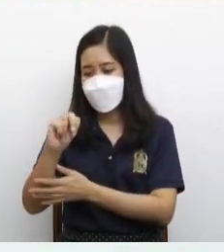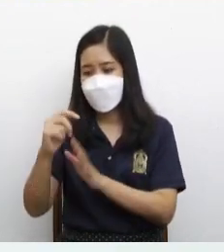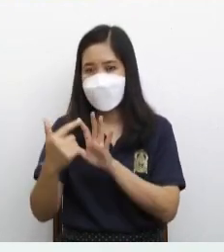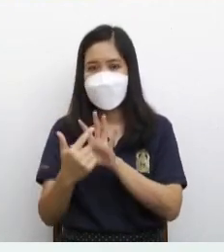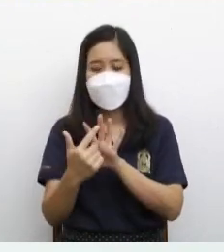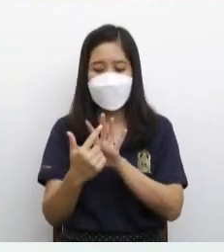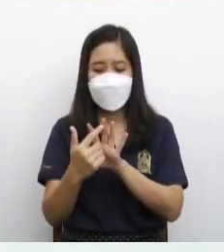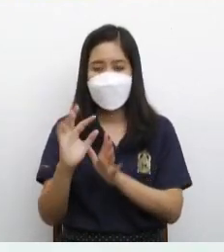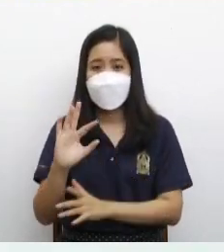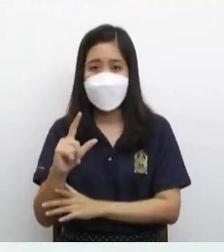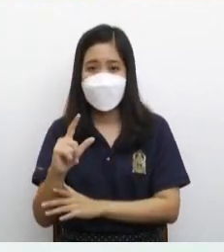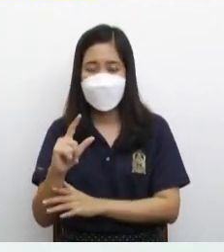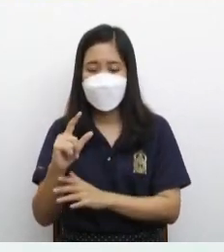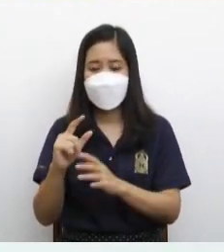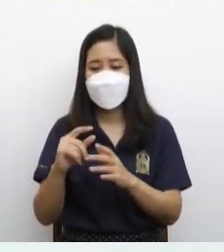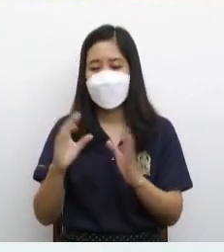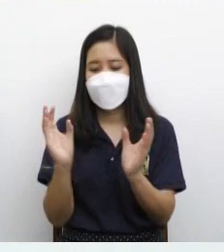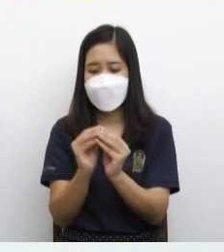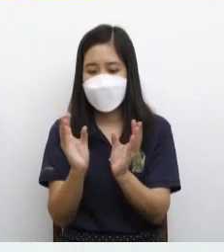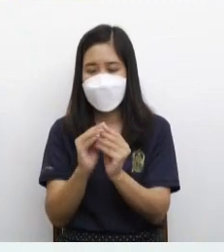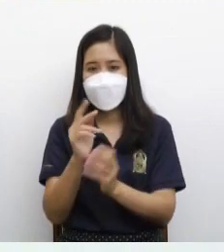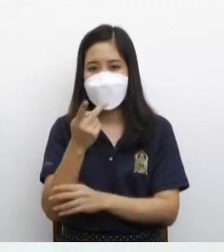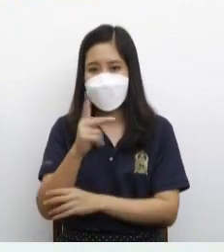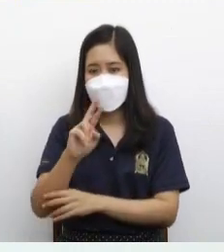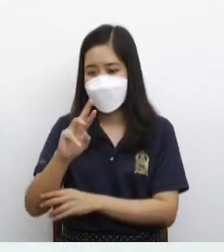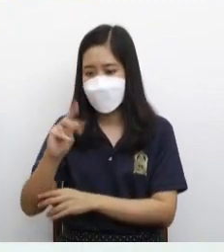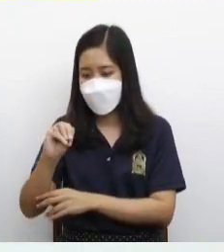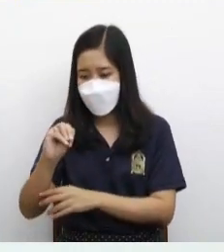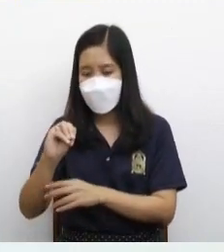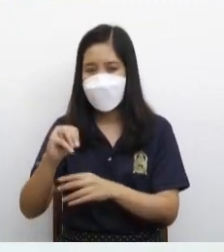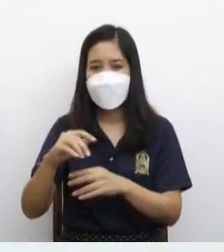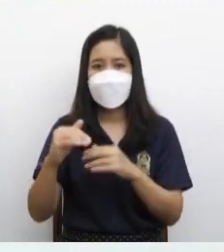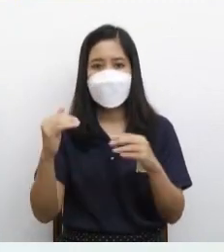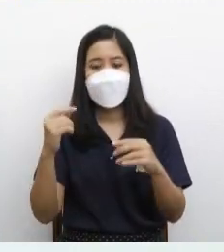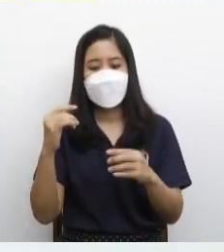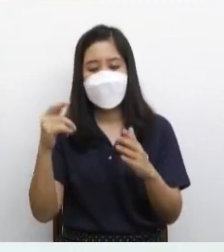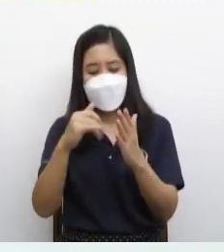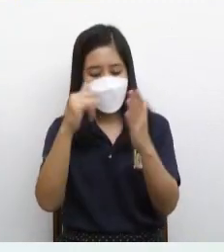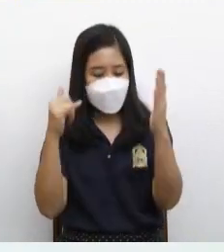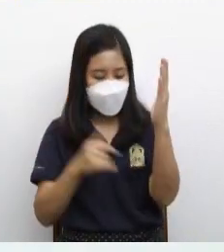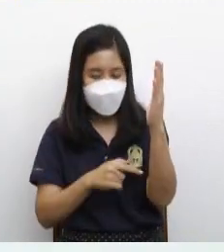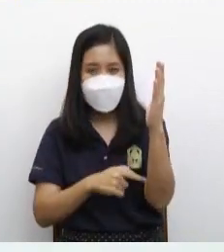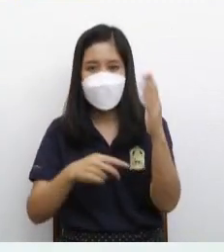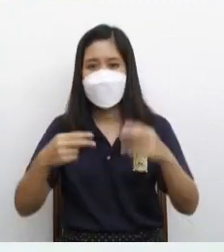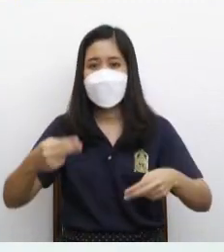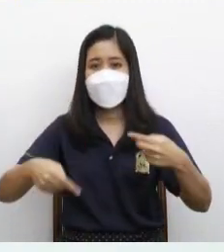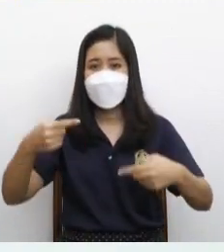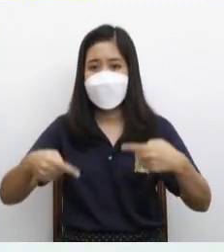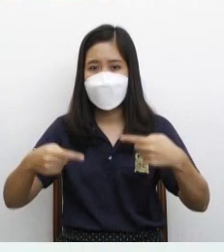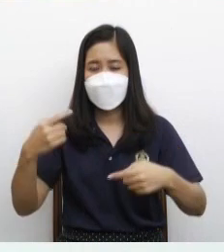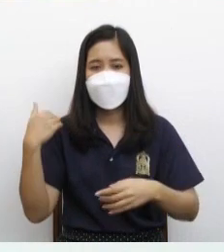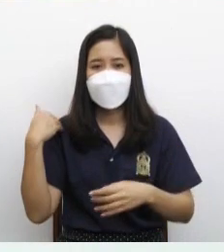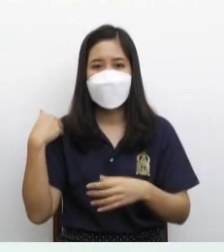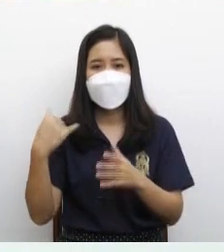ในการจัดประชุมครม.สัญจรที่จังหวัดกระบี่เราก็พวกว่าว่าในพื้นที่นี้ในการ